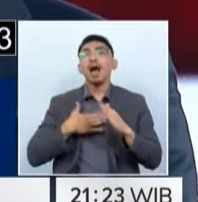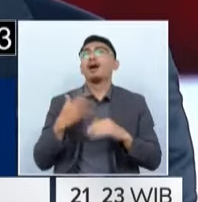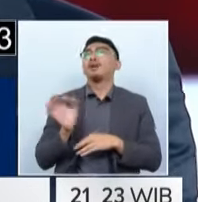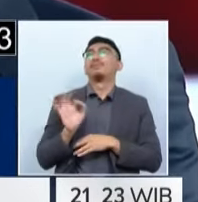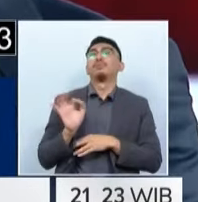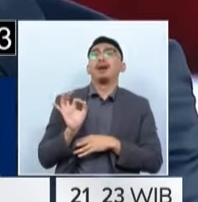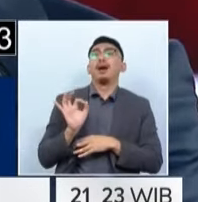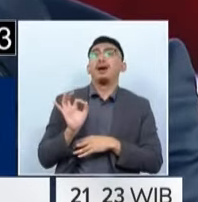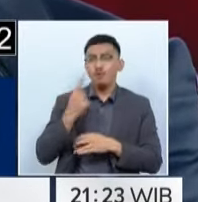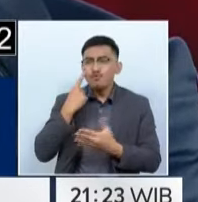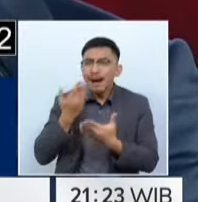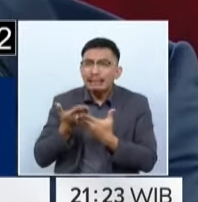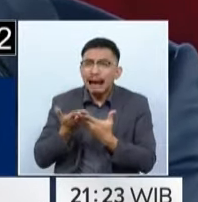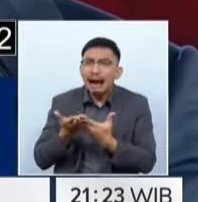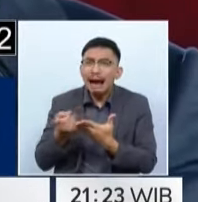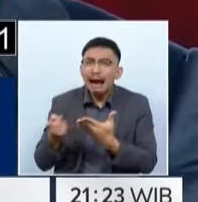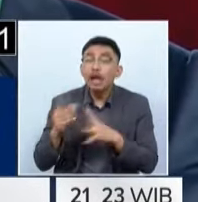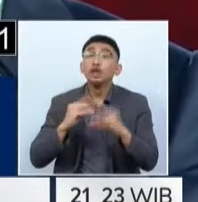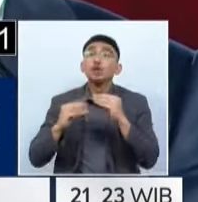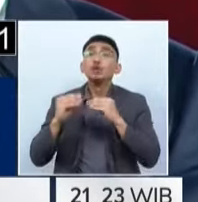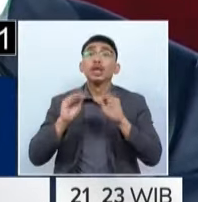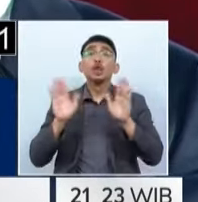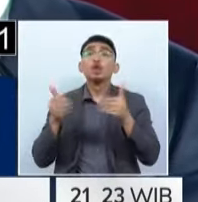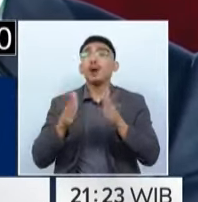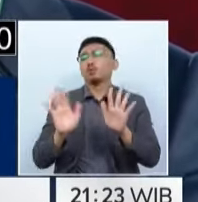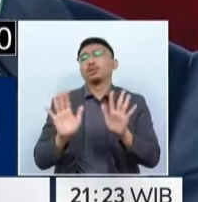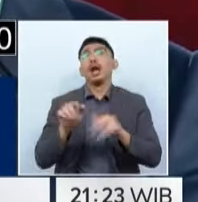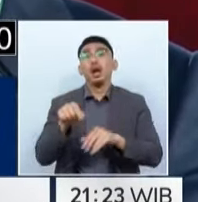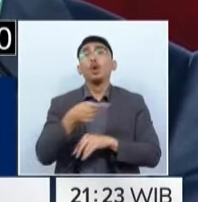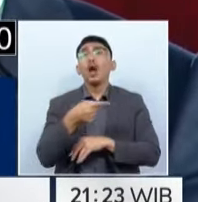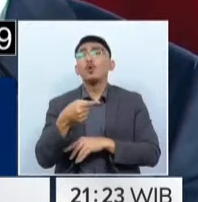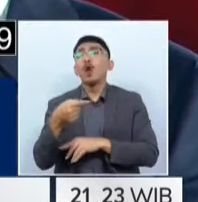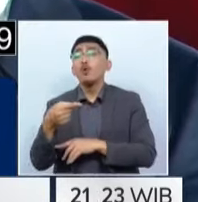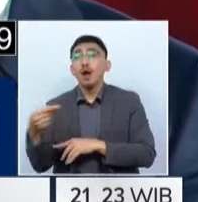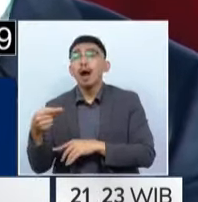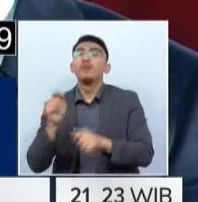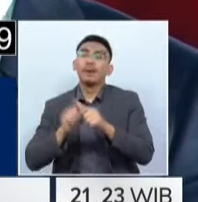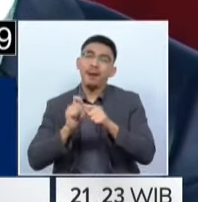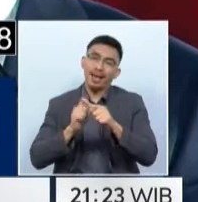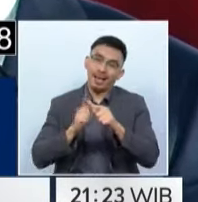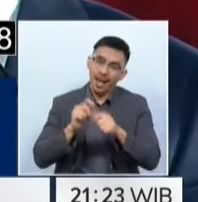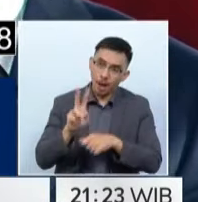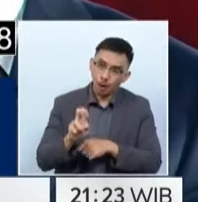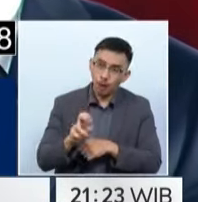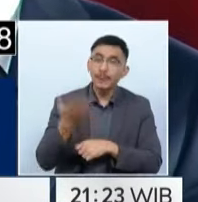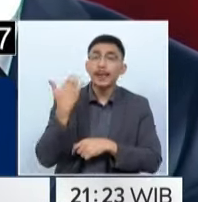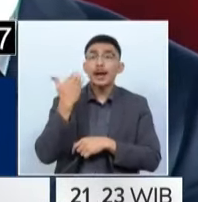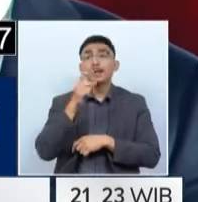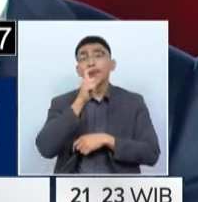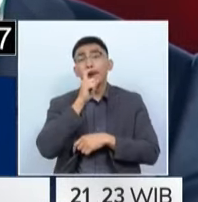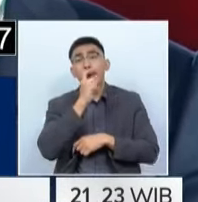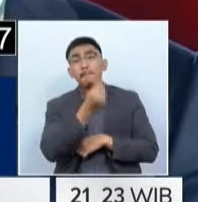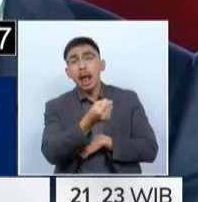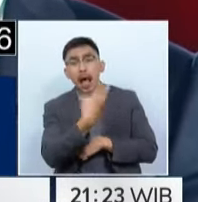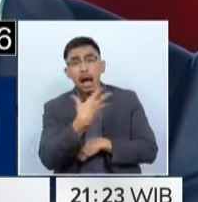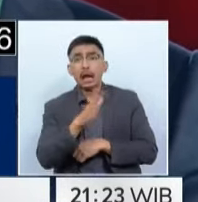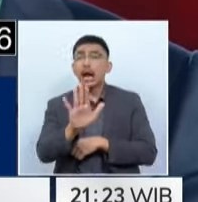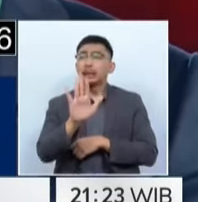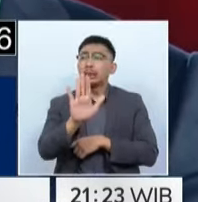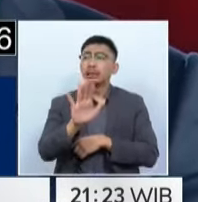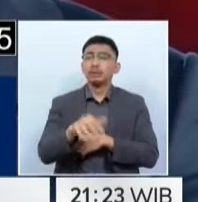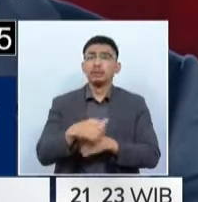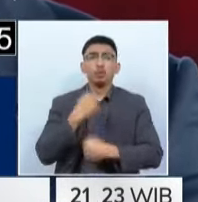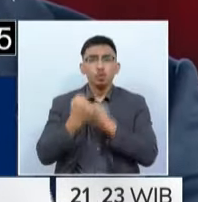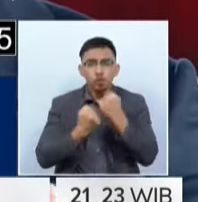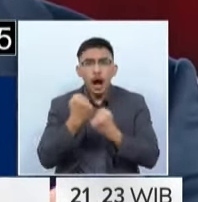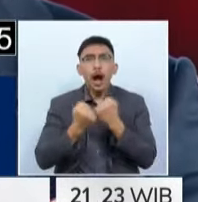tertutup itu kekurangan yang harus kita perbaiki dan ketika tadi Bapak mengatakan bapak akan meningkatkan kesejahteraan Pak Bapak